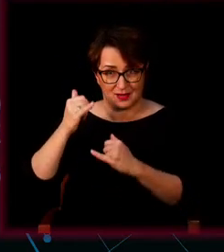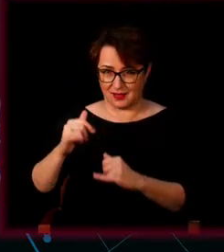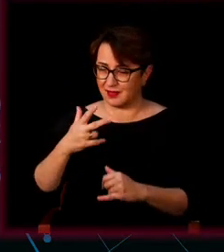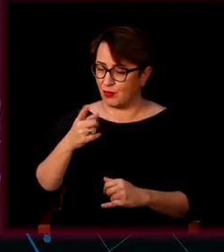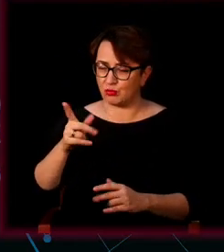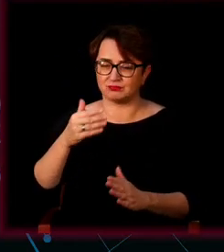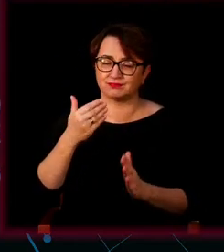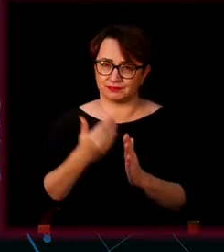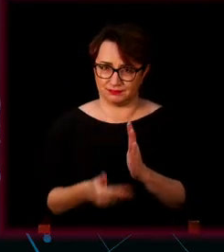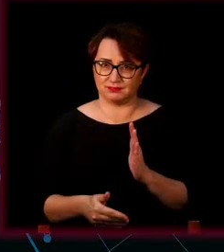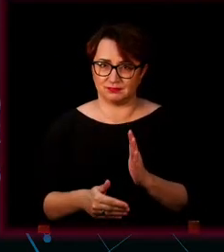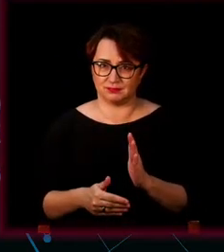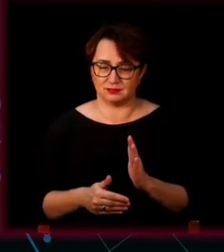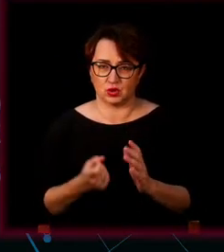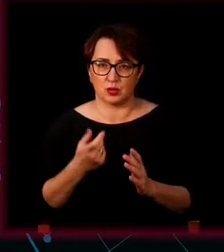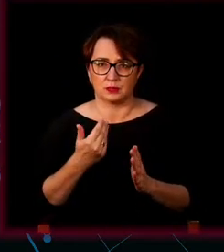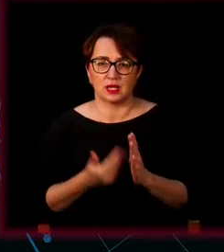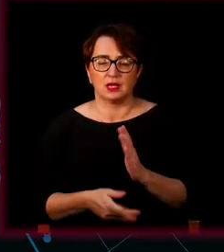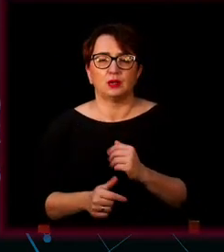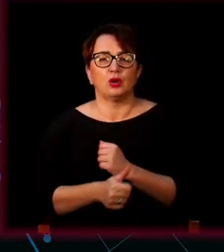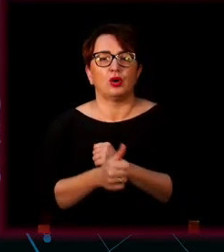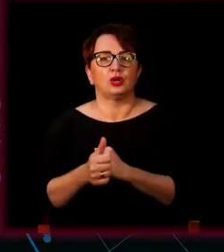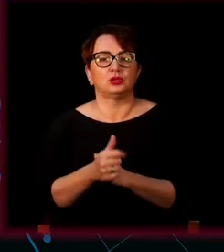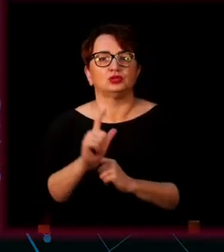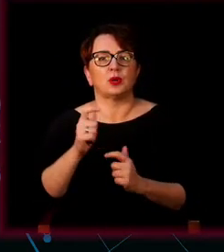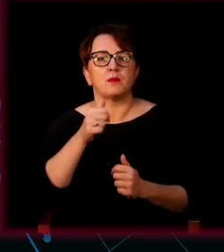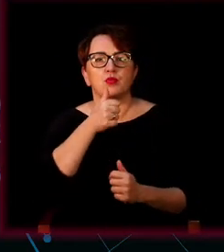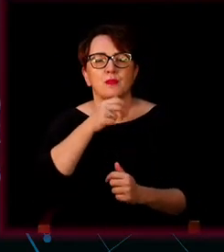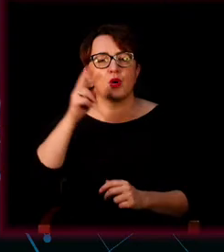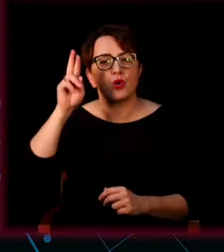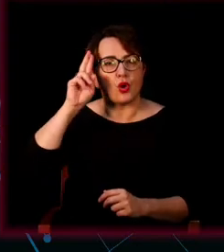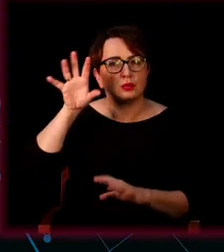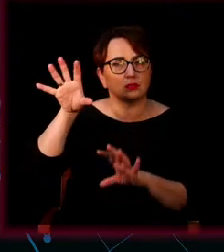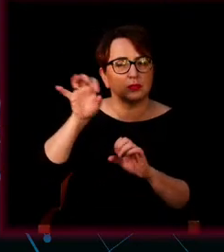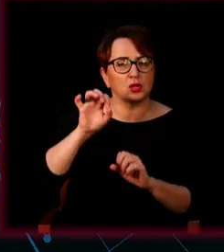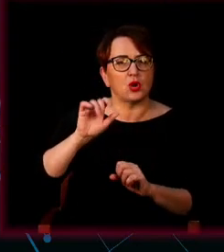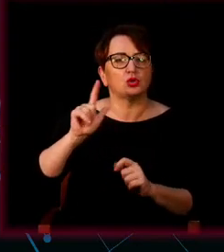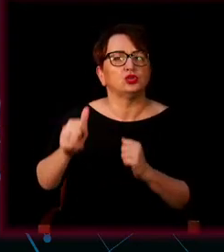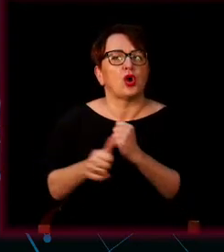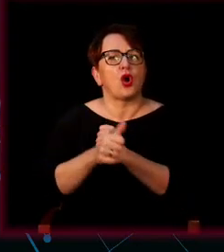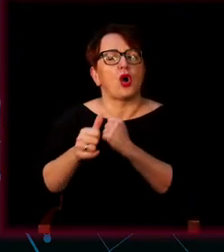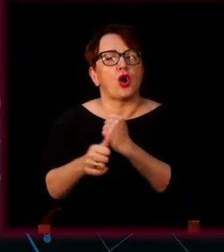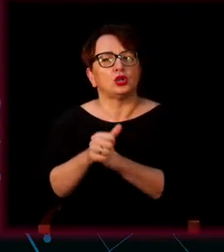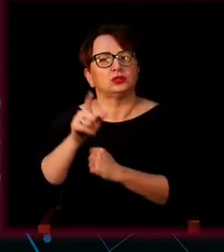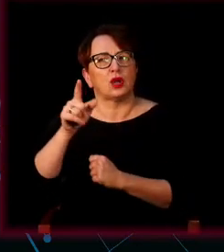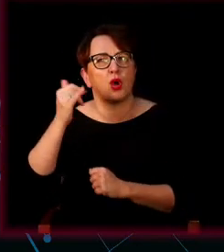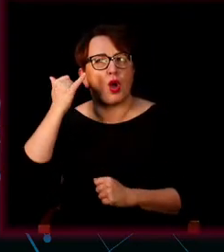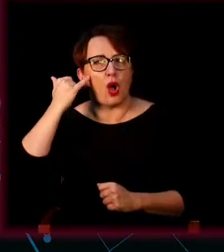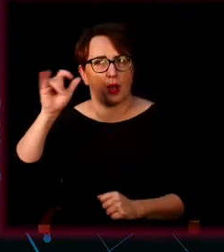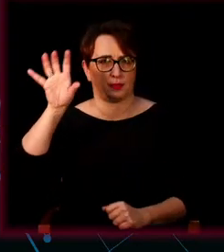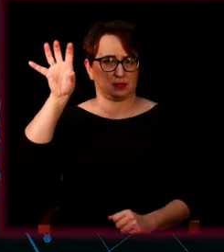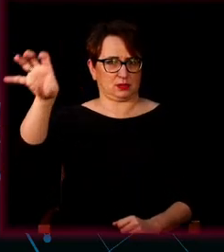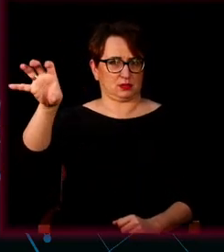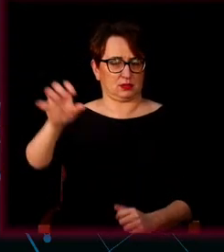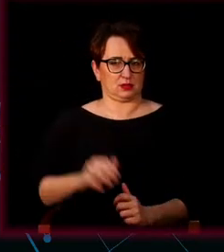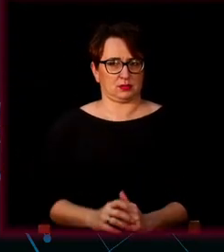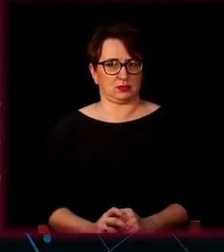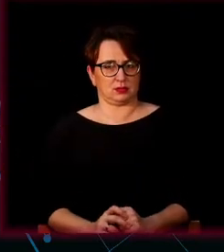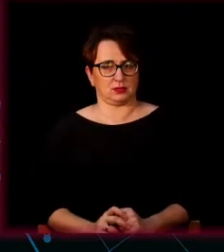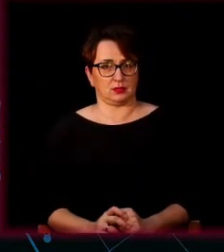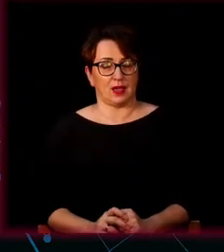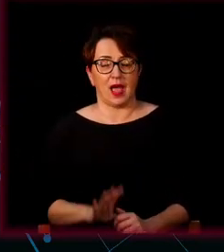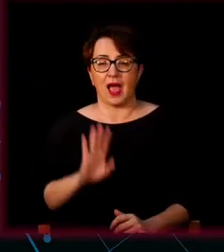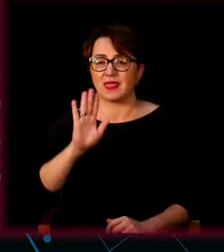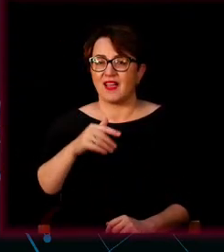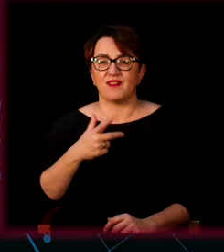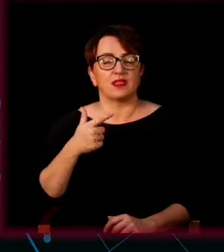pewną porażkę, jeśli chodzi o właśnie o próby zrozumienia, na czym polega obcość Getańczyków. Na czym, a może